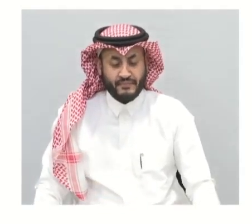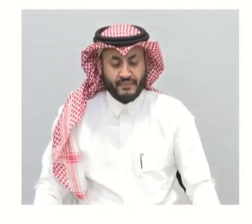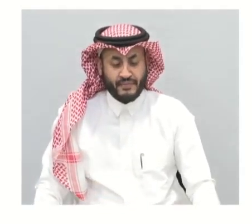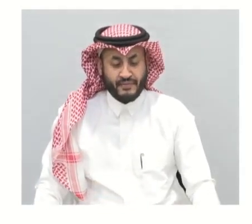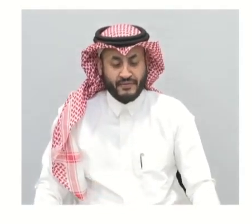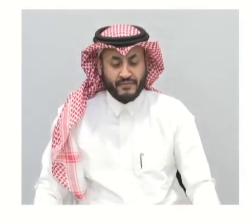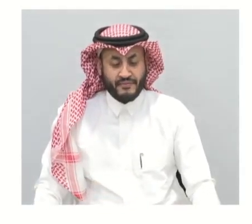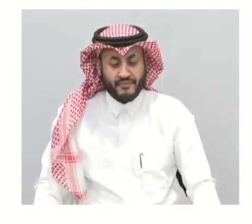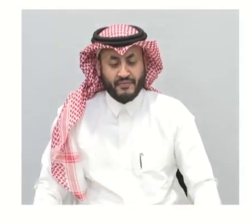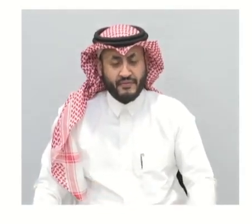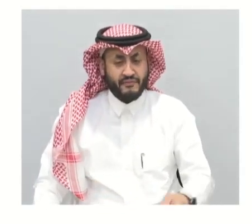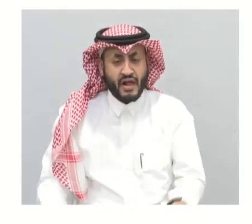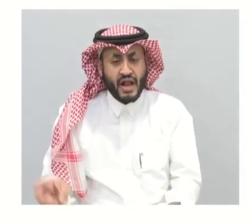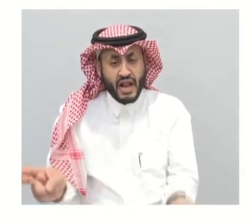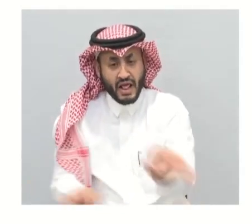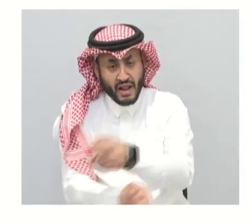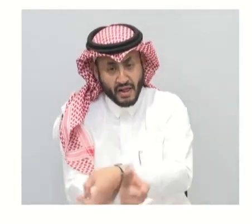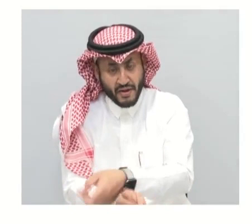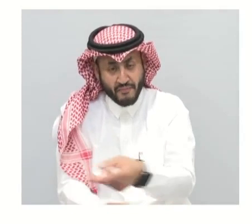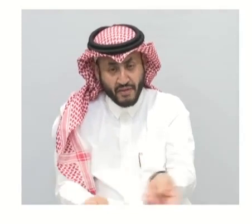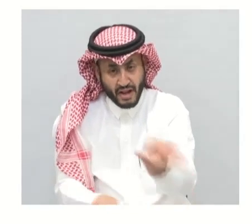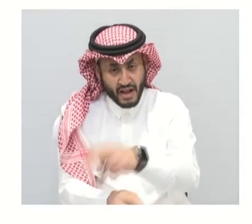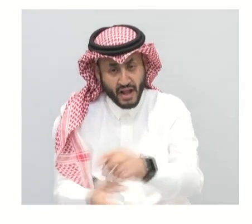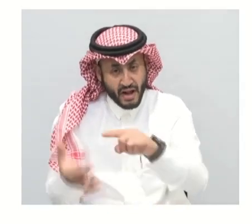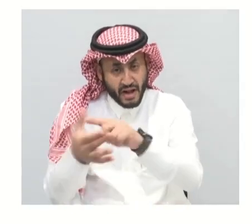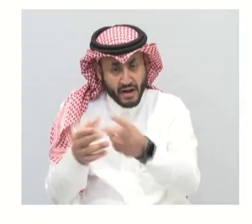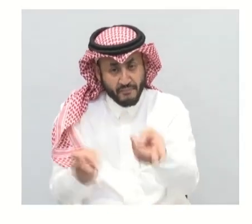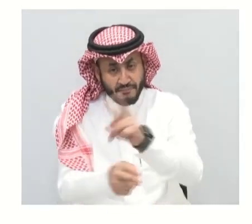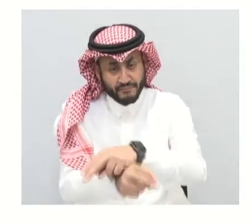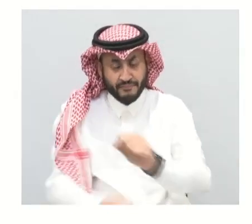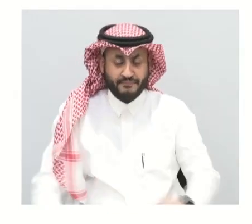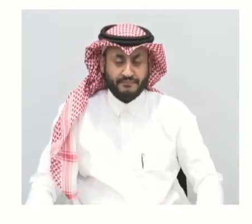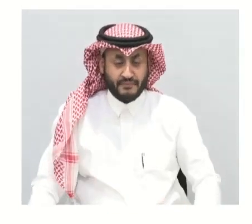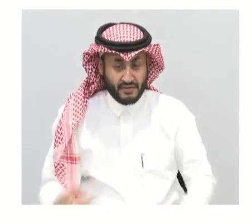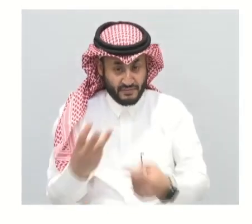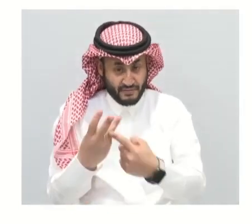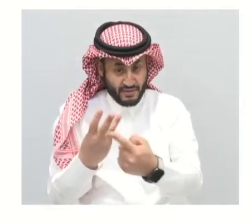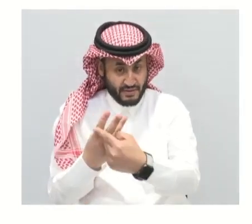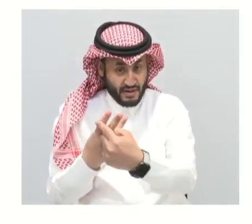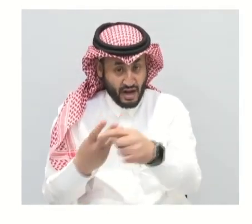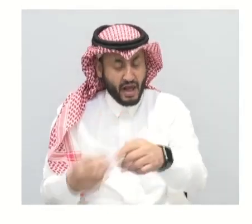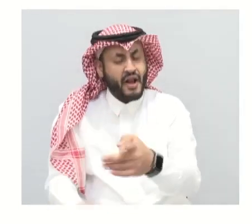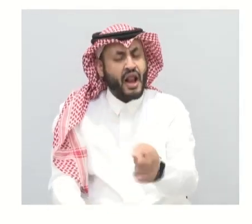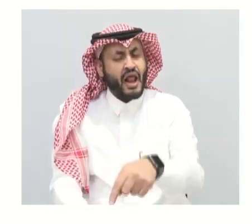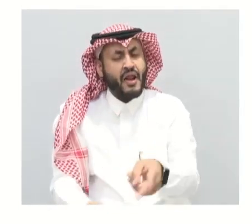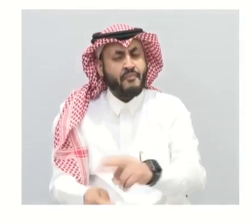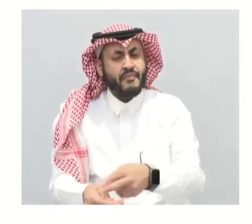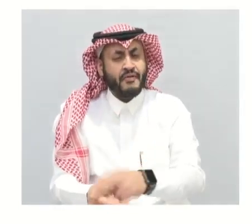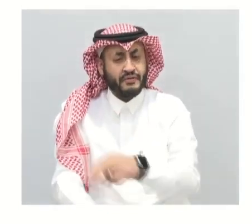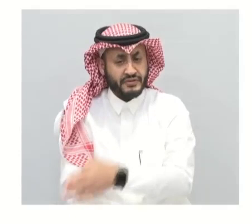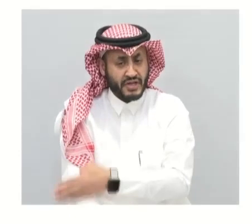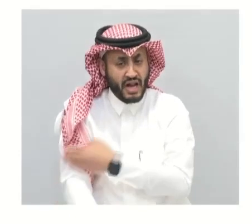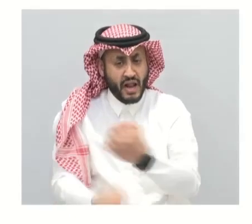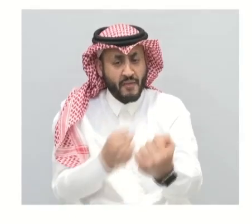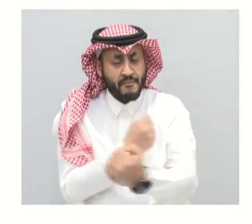امامكم التدوير اذا هذه العمليات او القواعد الثلاث دائما ما تساعدنا على حمايه